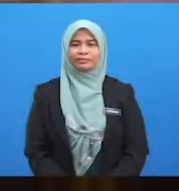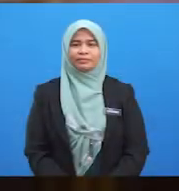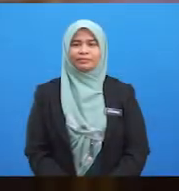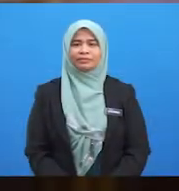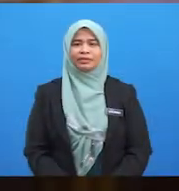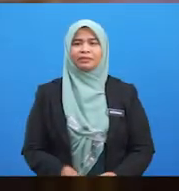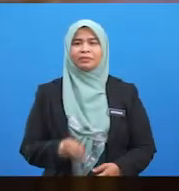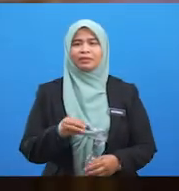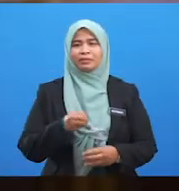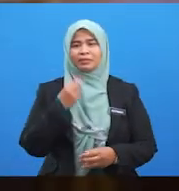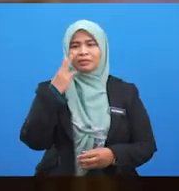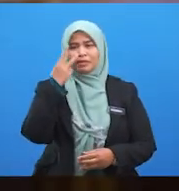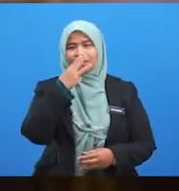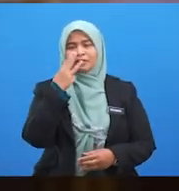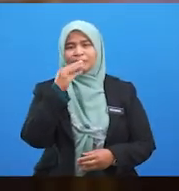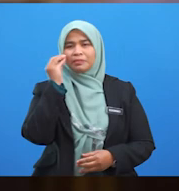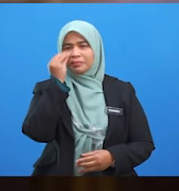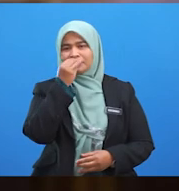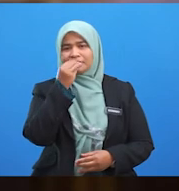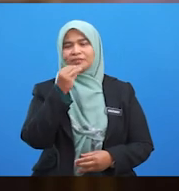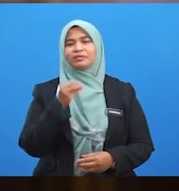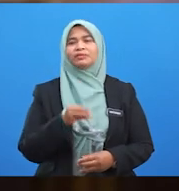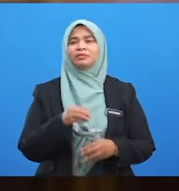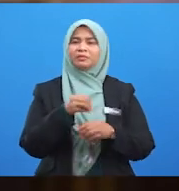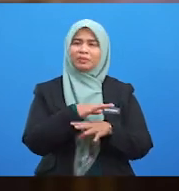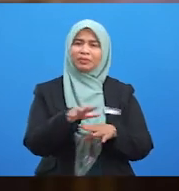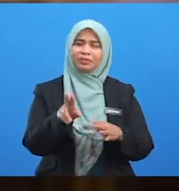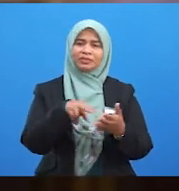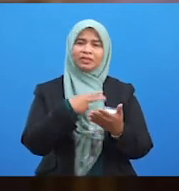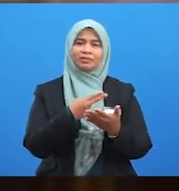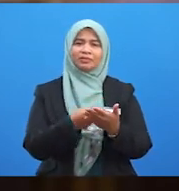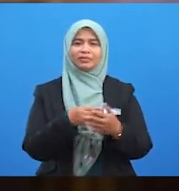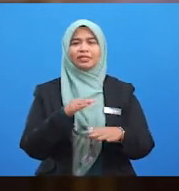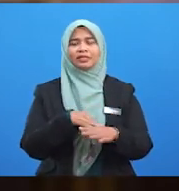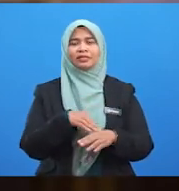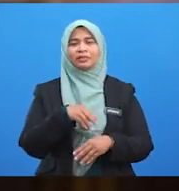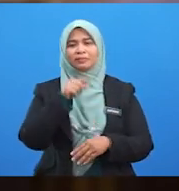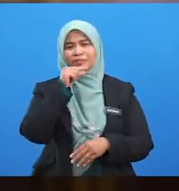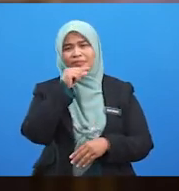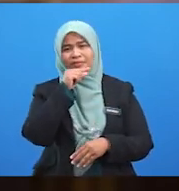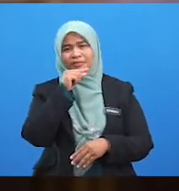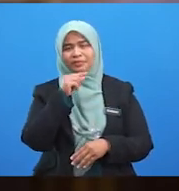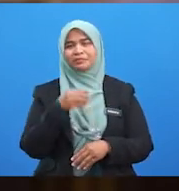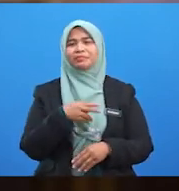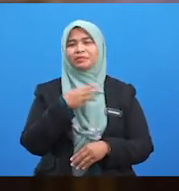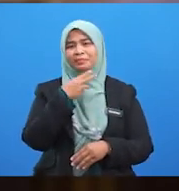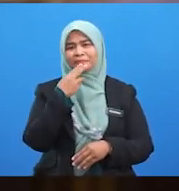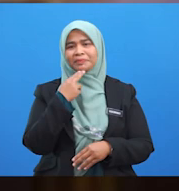akar mengharum, bunga sekuntum, gugur jatuh, dihinggap tempua. Pemanis